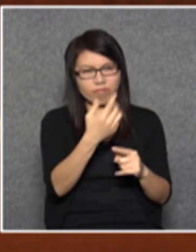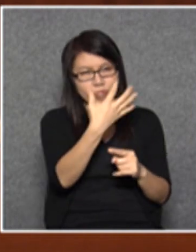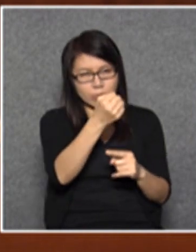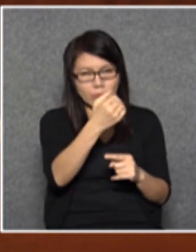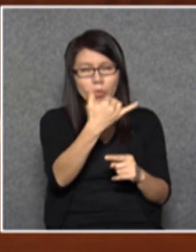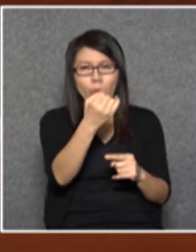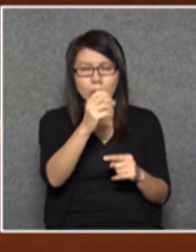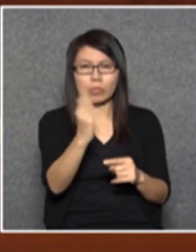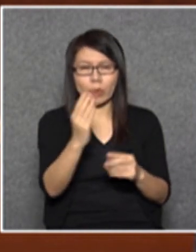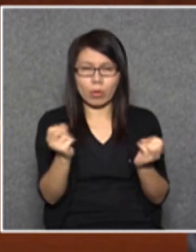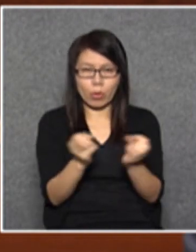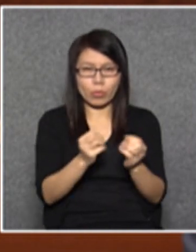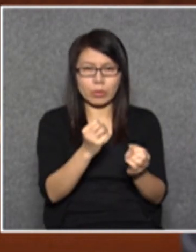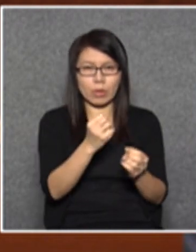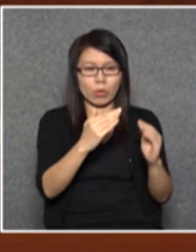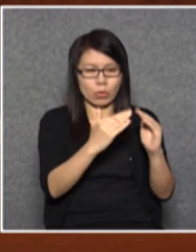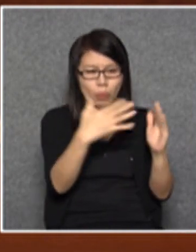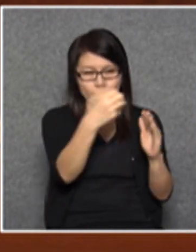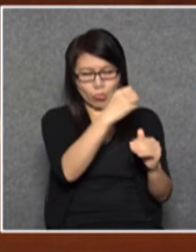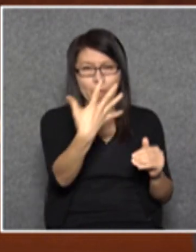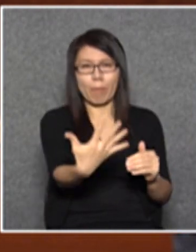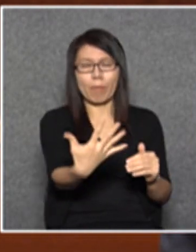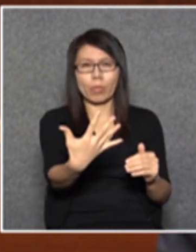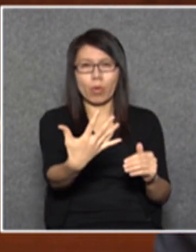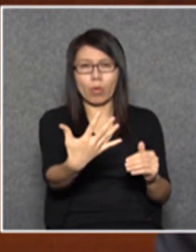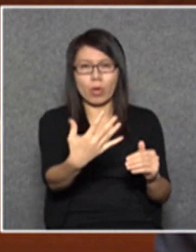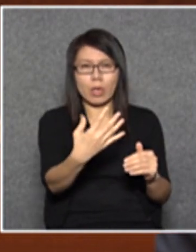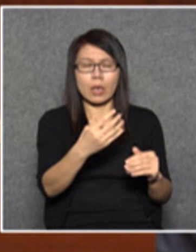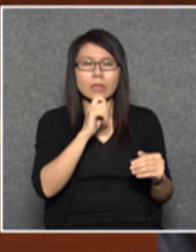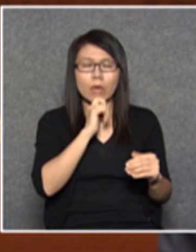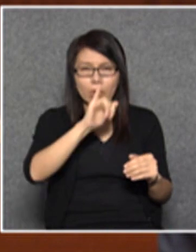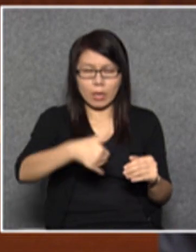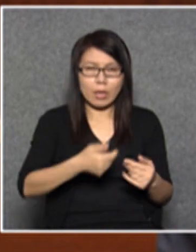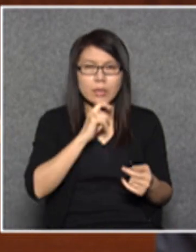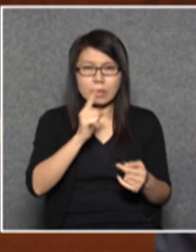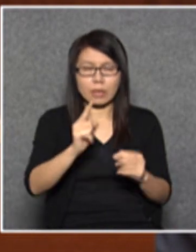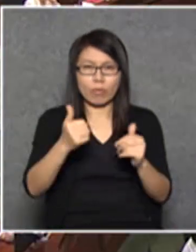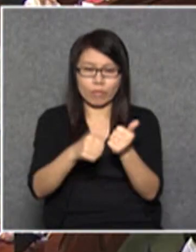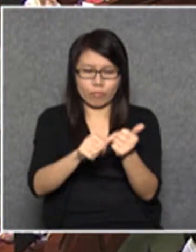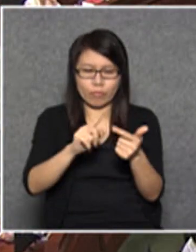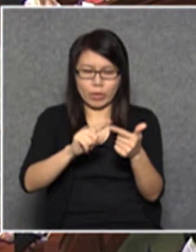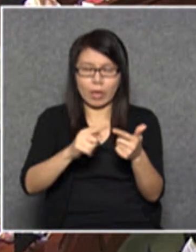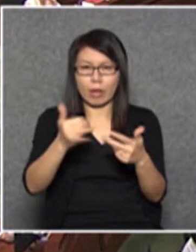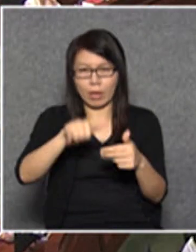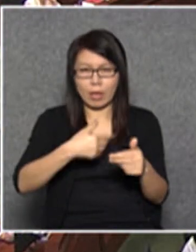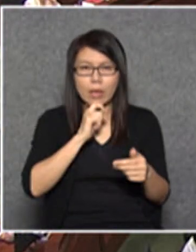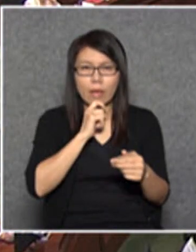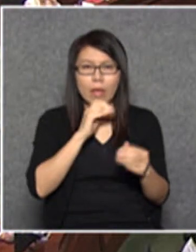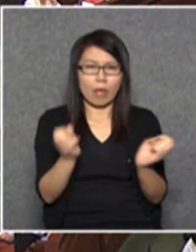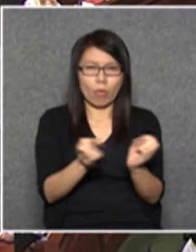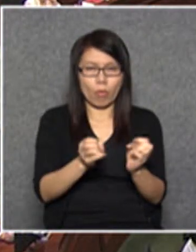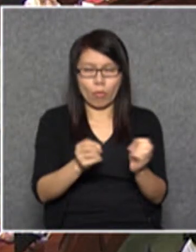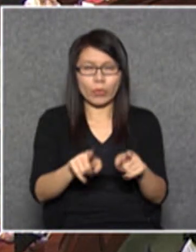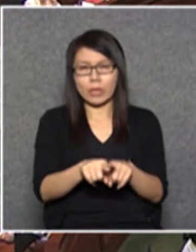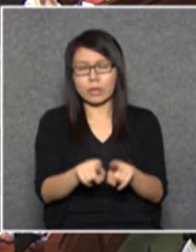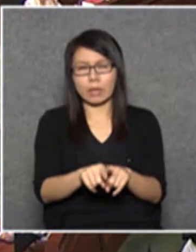有五個局嘅局長。五個局嘅四個局長，一個局嘅副局長，嚟咗亦都參加